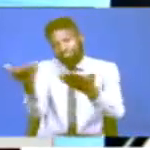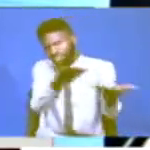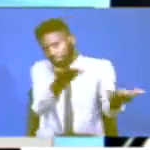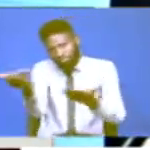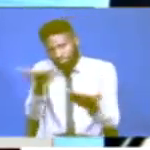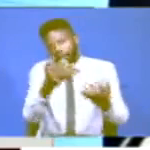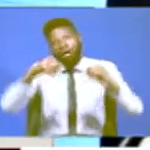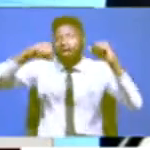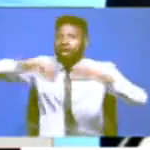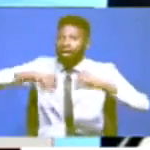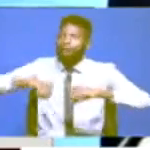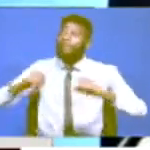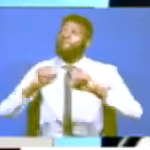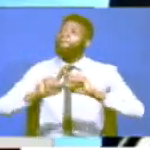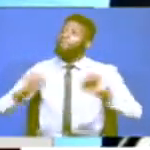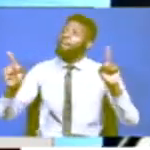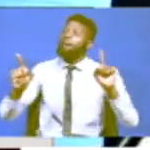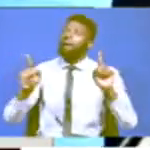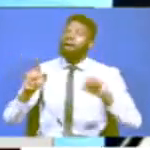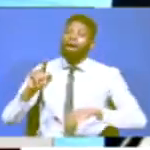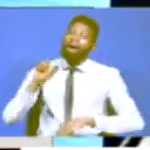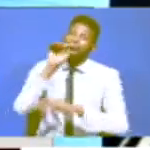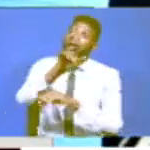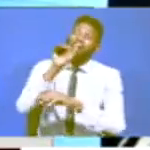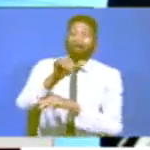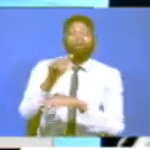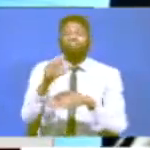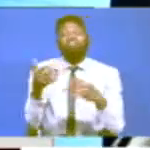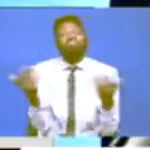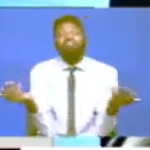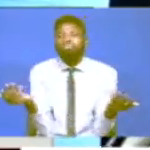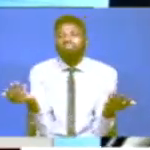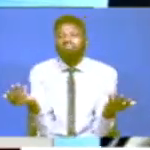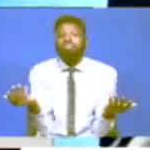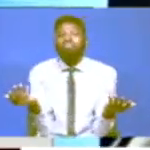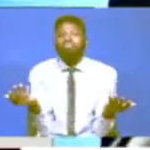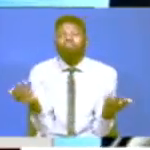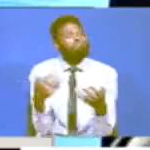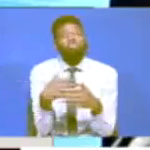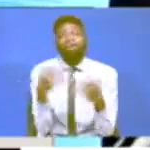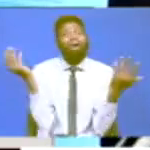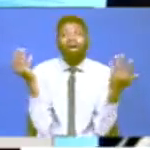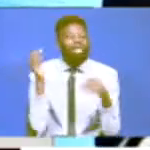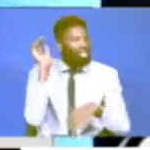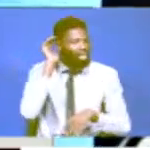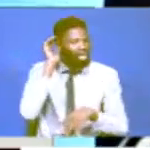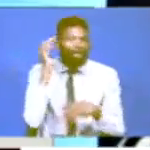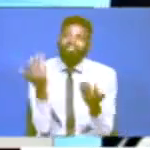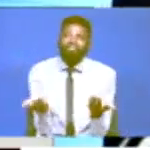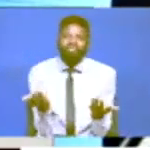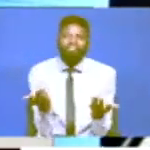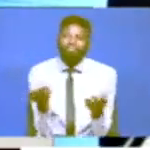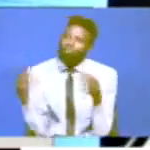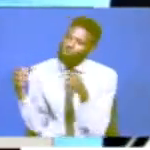lakini request zetu ama maombi yetu hayajapata kusikizwa na pande zote